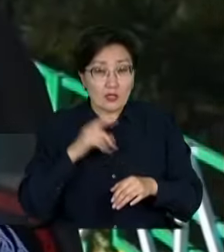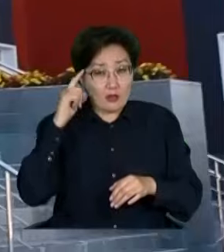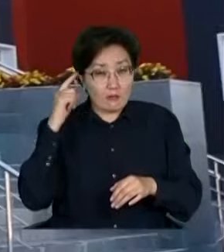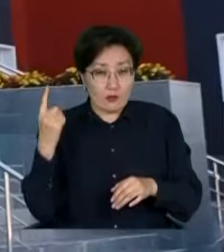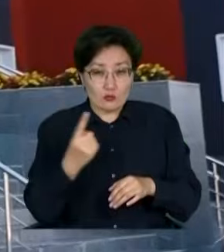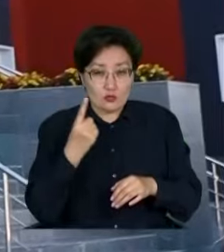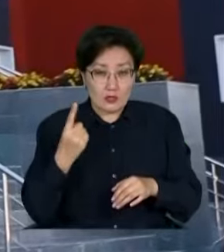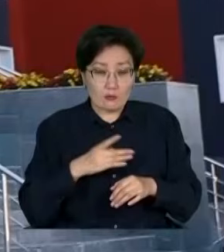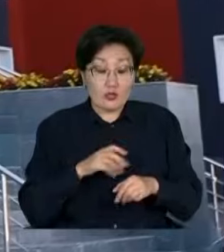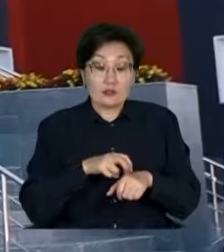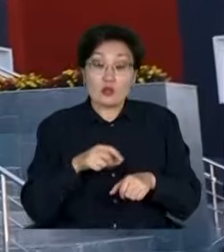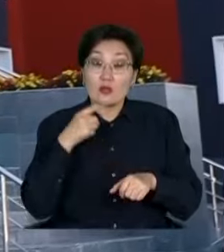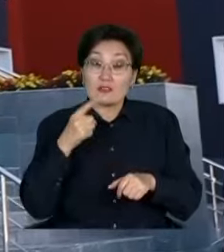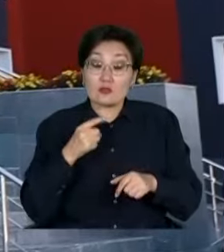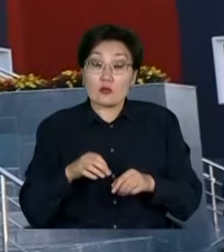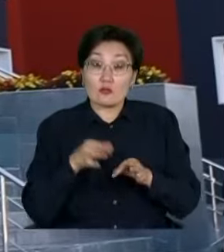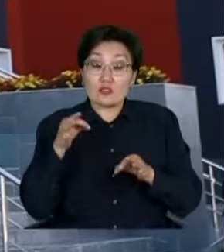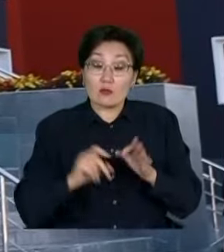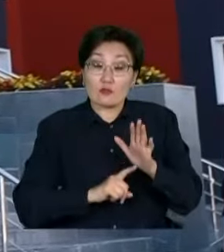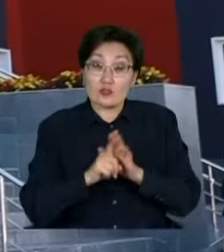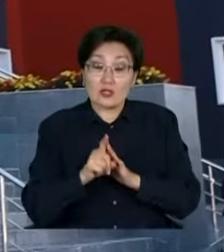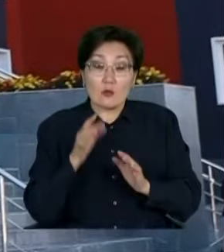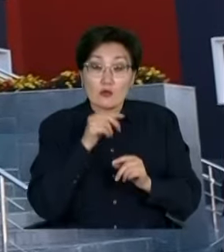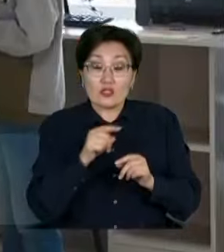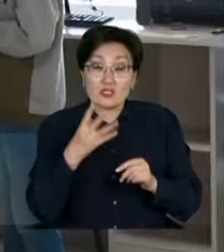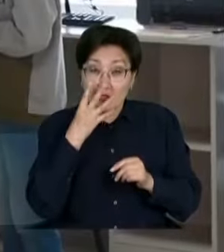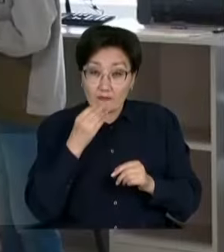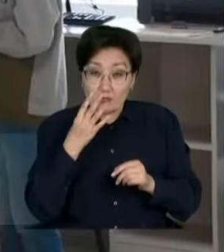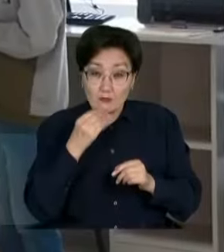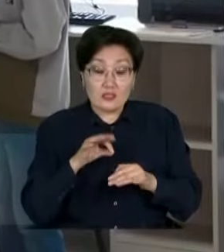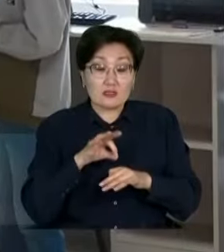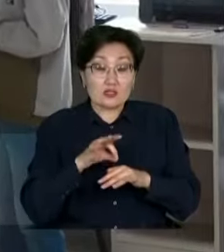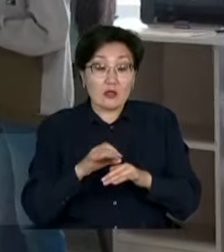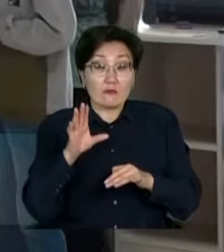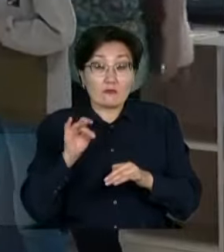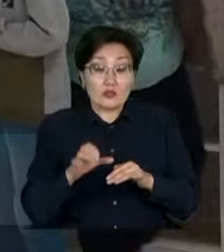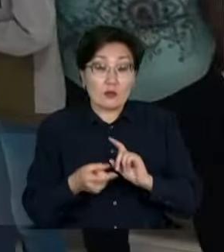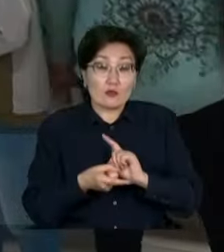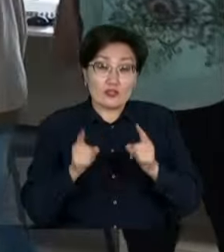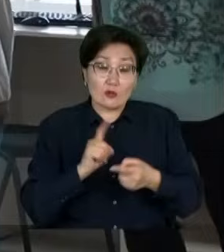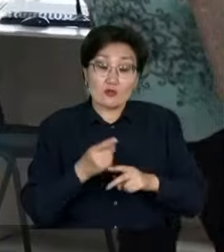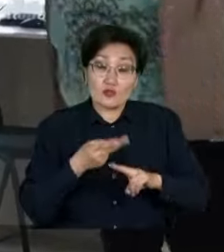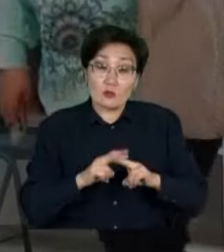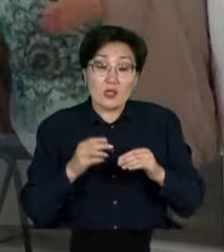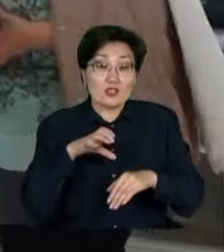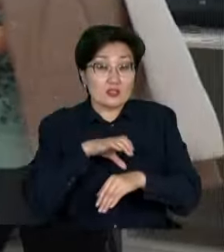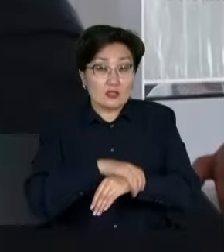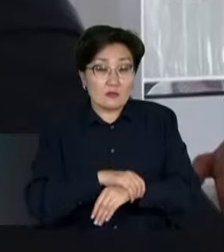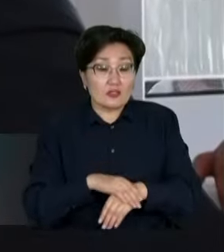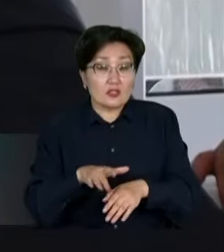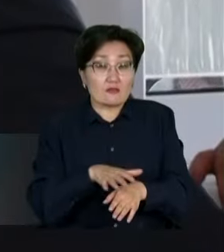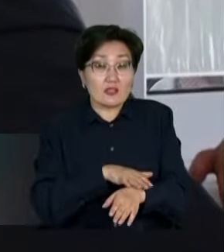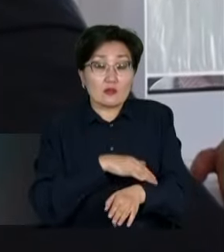головокружение. Врачи говорят, что в регионе начался сезон простудных заболеваний. Вирусы мутируют, и поэтому симптомы и